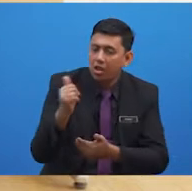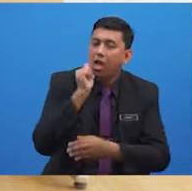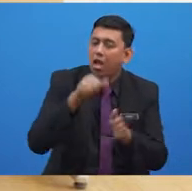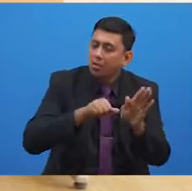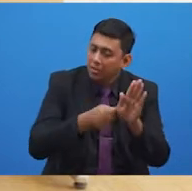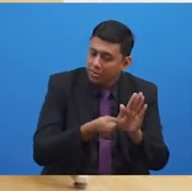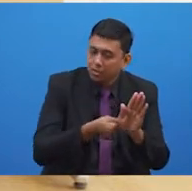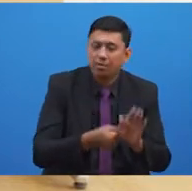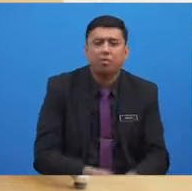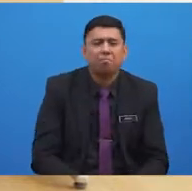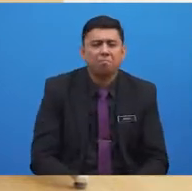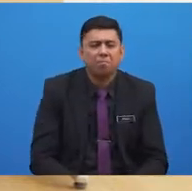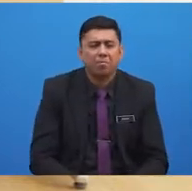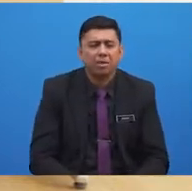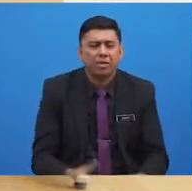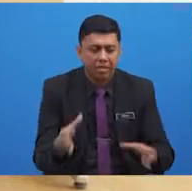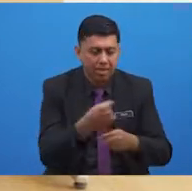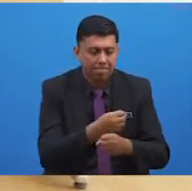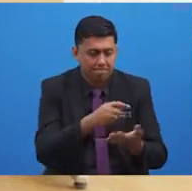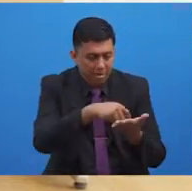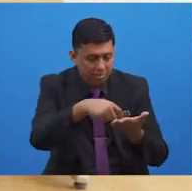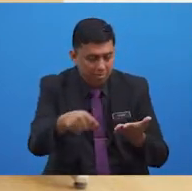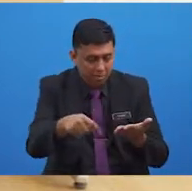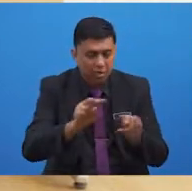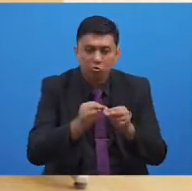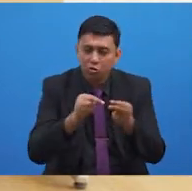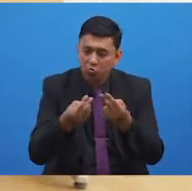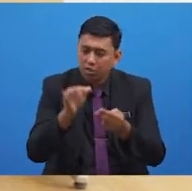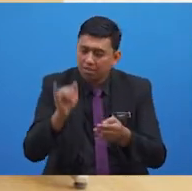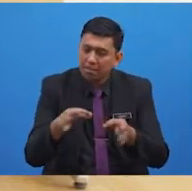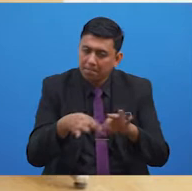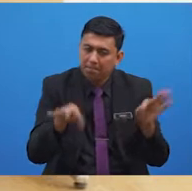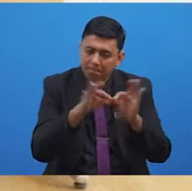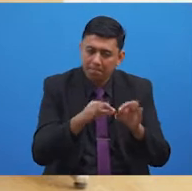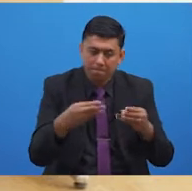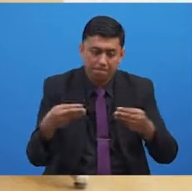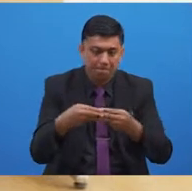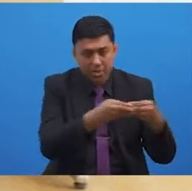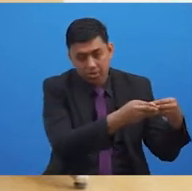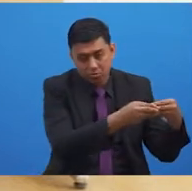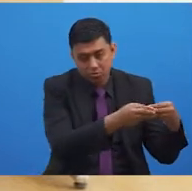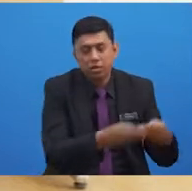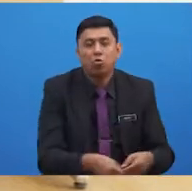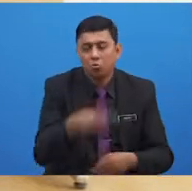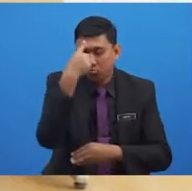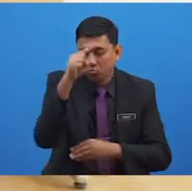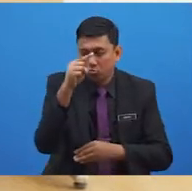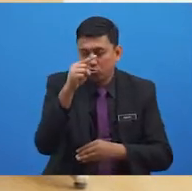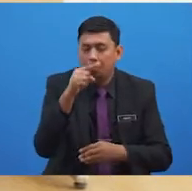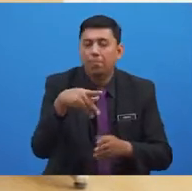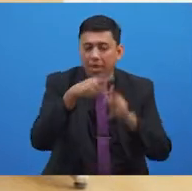berharap agar para pelajar dapat mencatat nota-nota yang penting sebagai panduan untuk